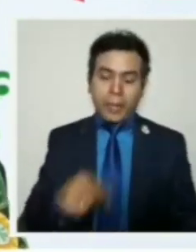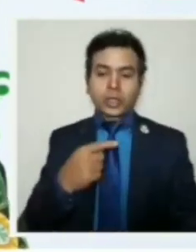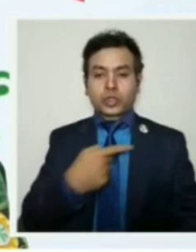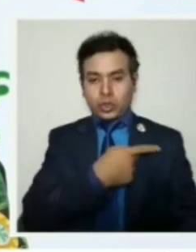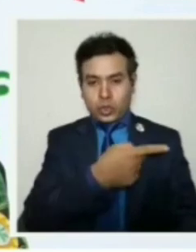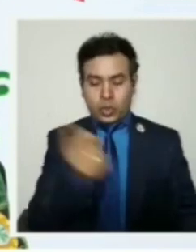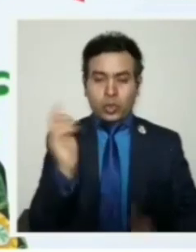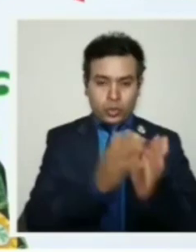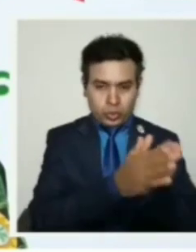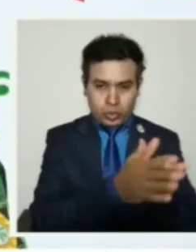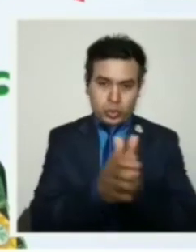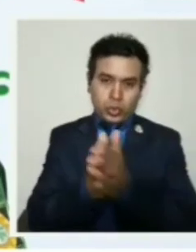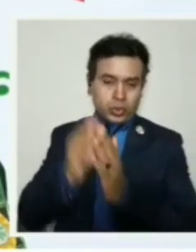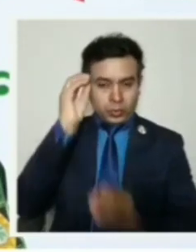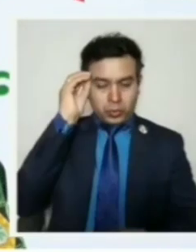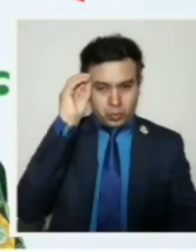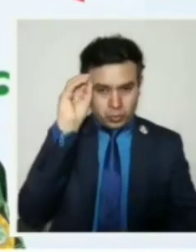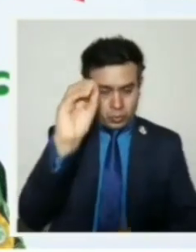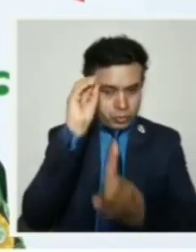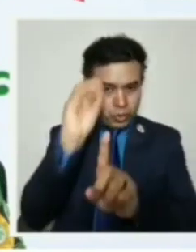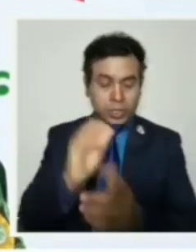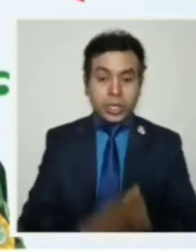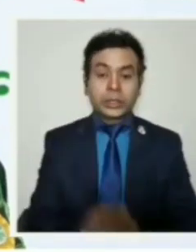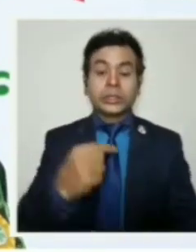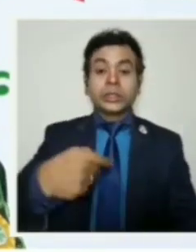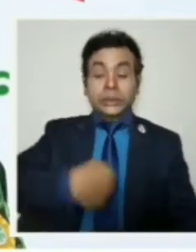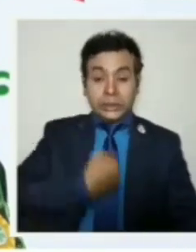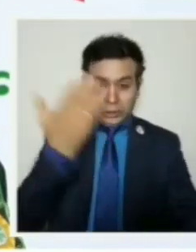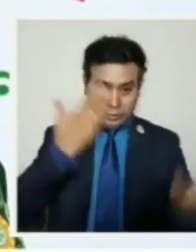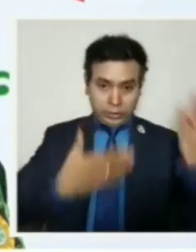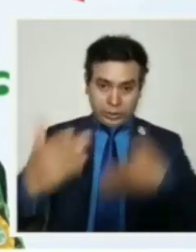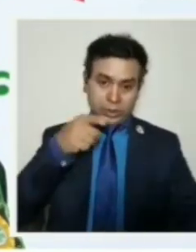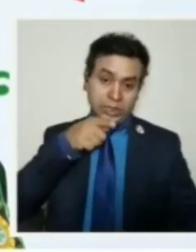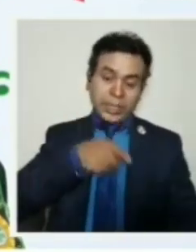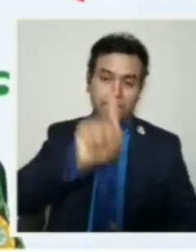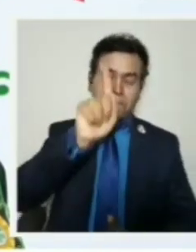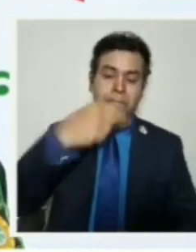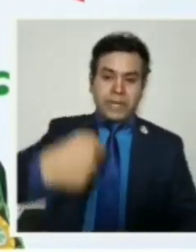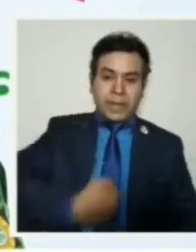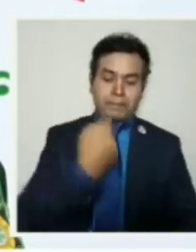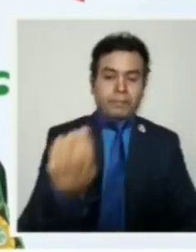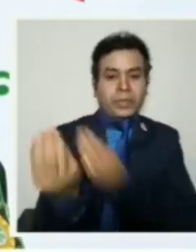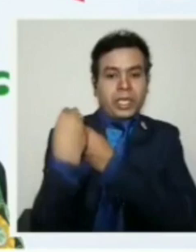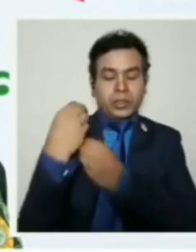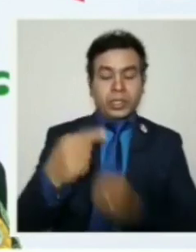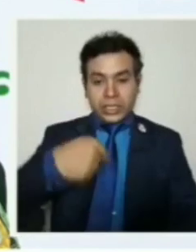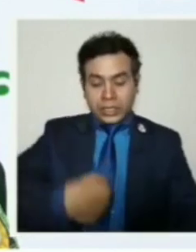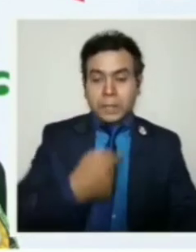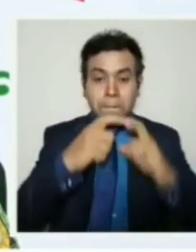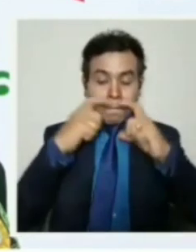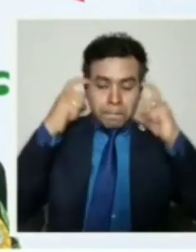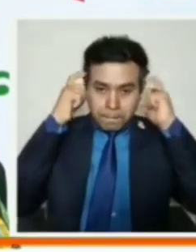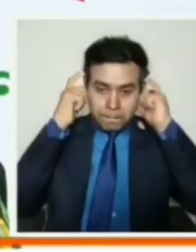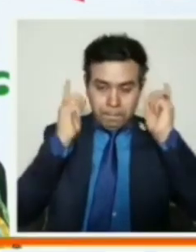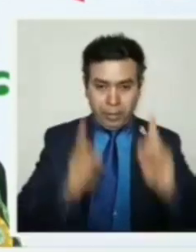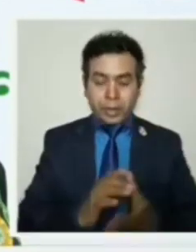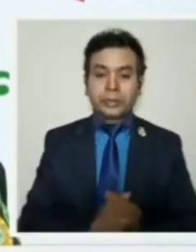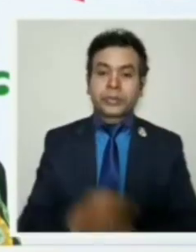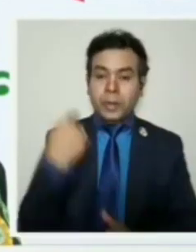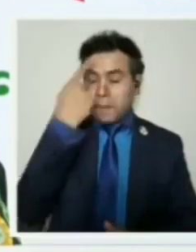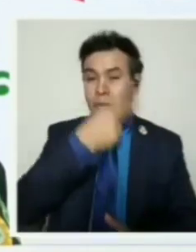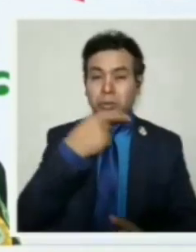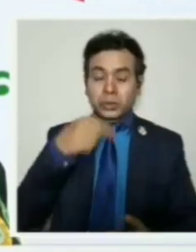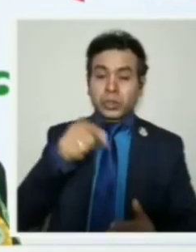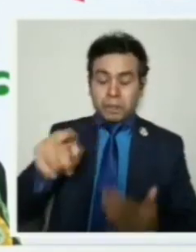থেকে। এই ছিল আমাদের হাতে তথ্য। শেষ করব, যাবার আগে যে কথা প্রতিদিনই বলি, আপনার